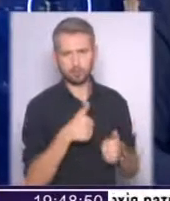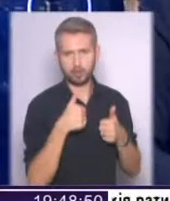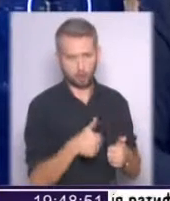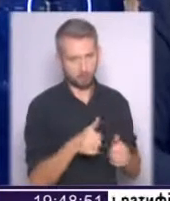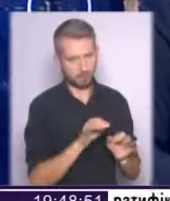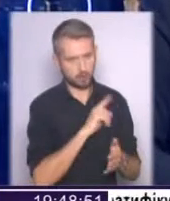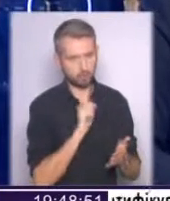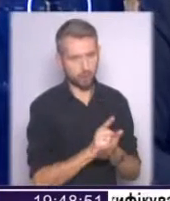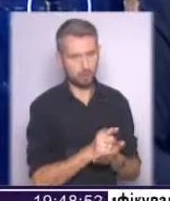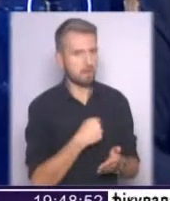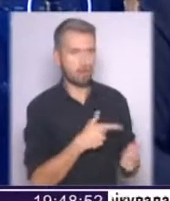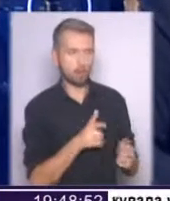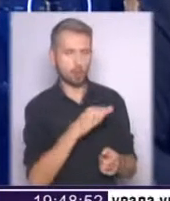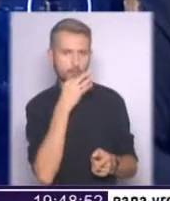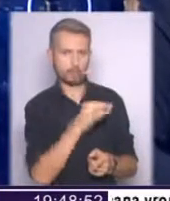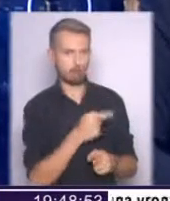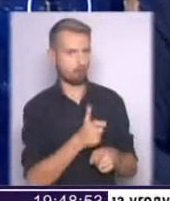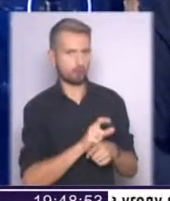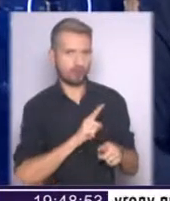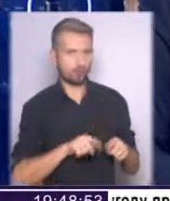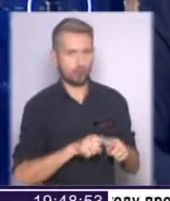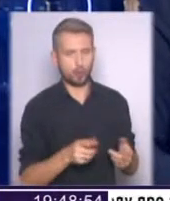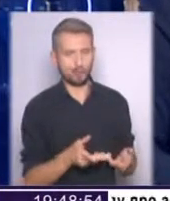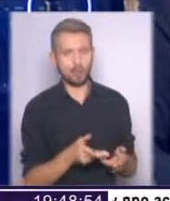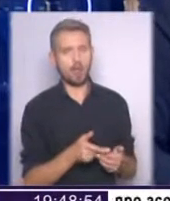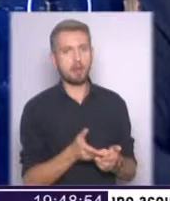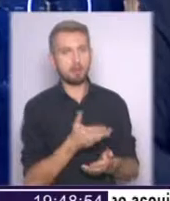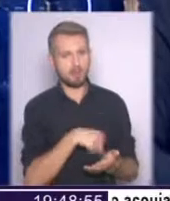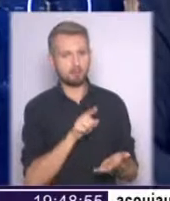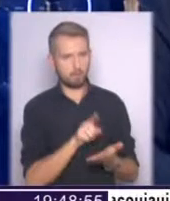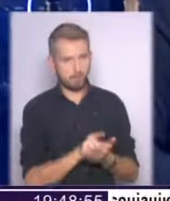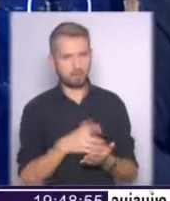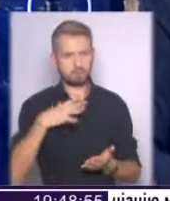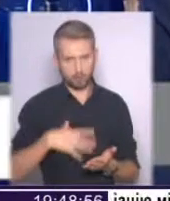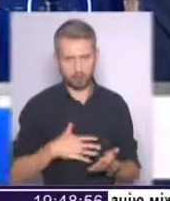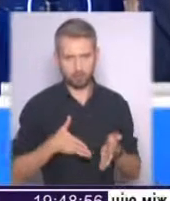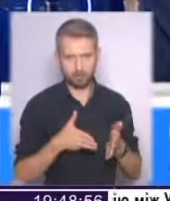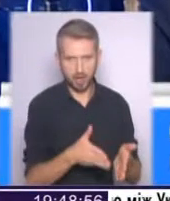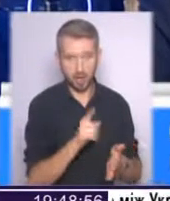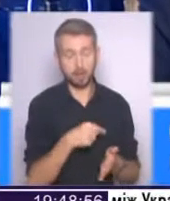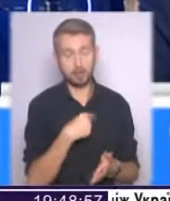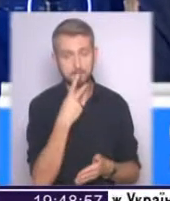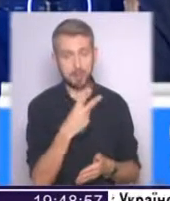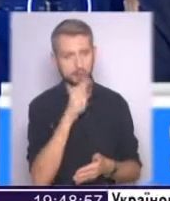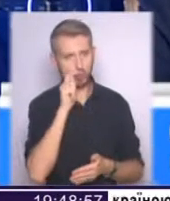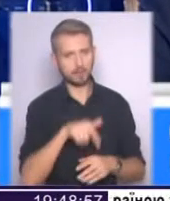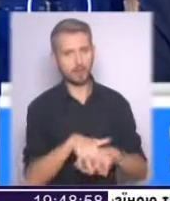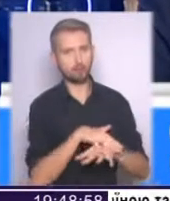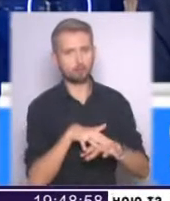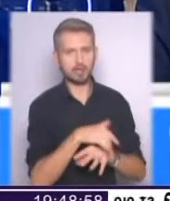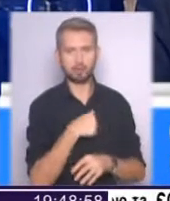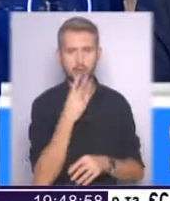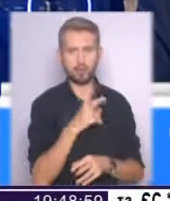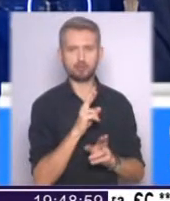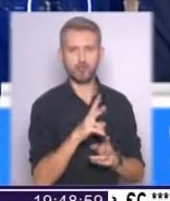безумовно. Я не готовий сказати, що дуже скоро. Все-таки шлях ми повинні пройти. Але ви знаєте, я бачу українське суспільство, я бачу, як